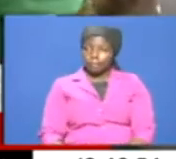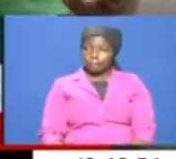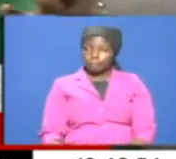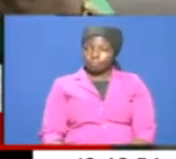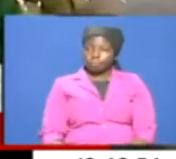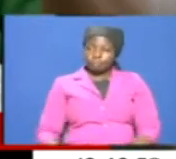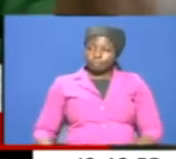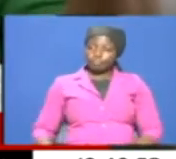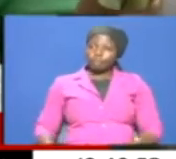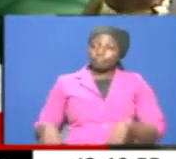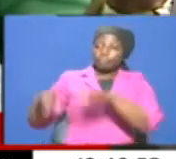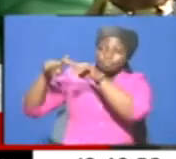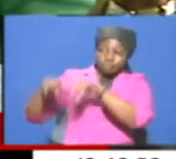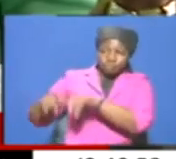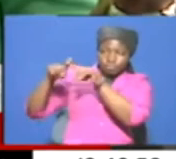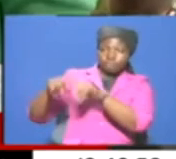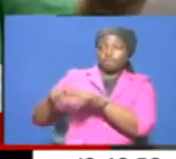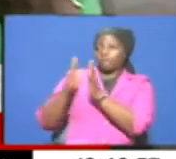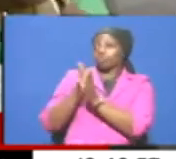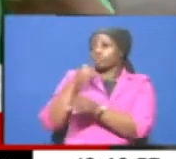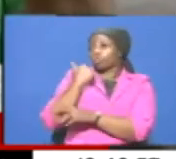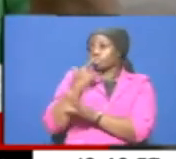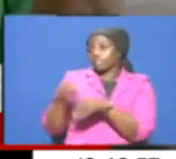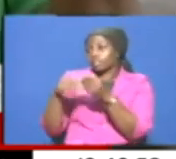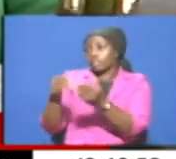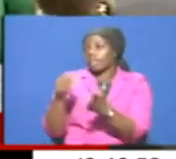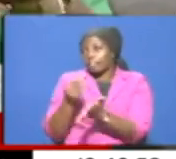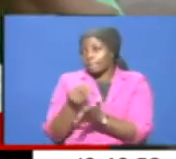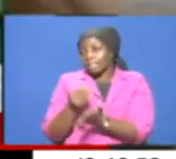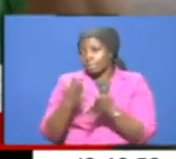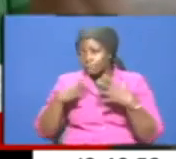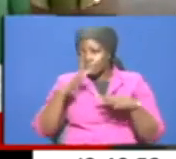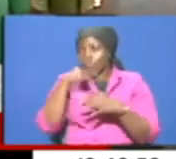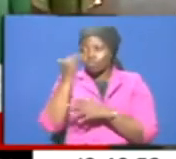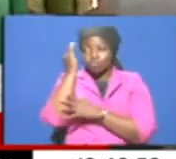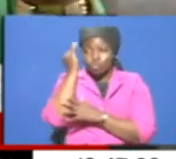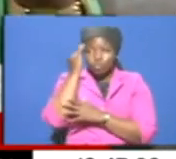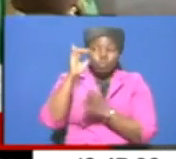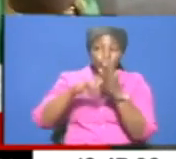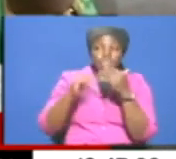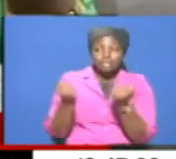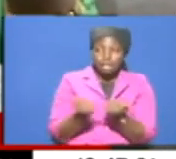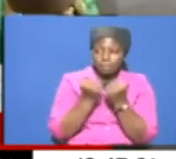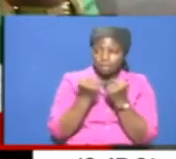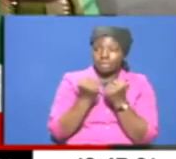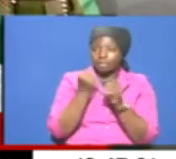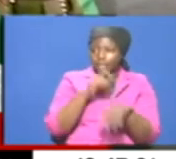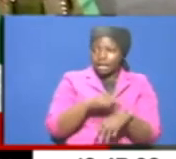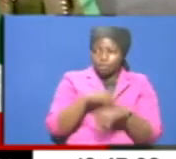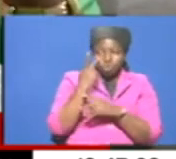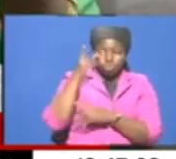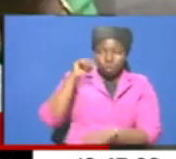Inategemea simepewa watu gani. Mm-hmm. Watu ambao wanajua ni nini inafanyika. Ndiyo. Na ukiangalia Kenya